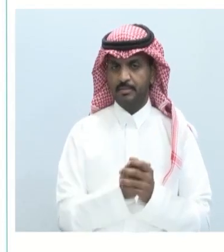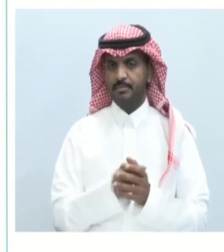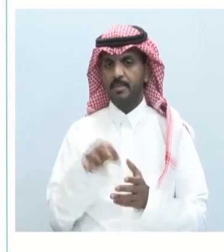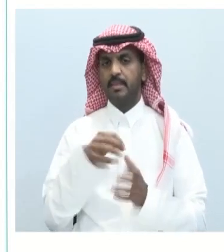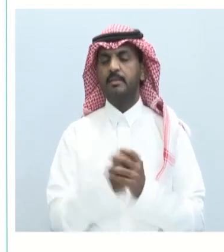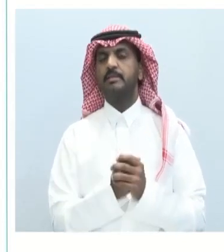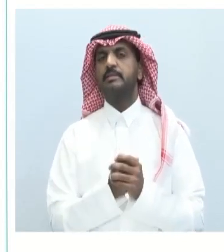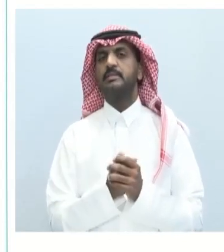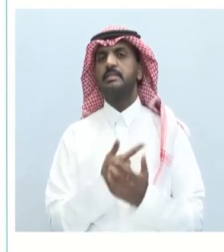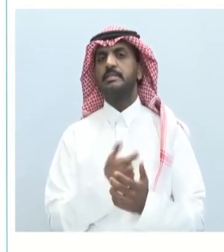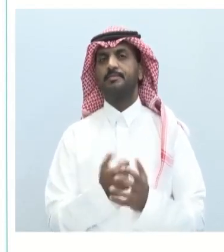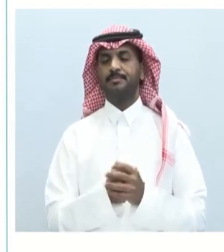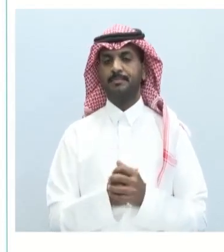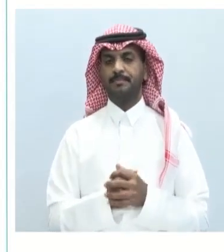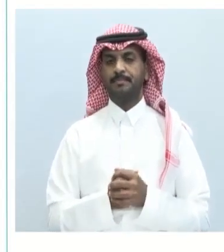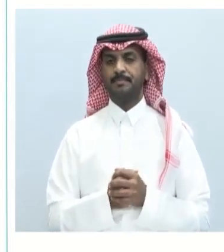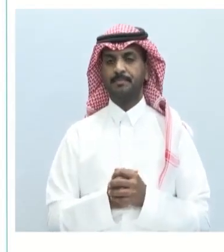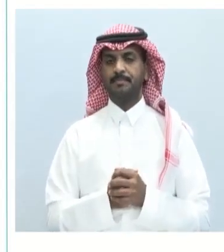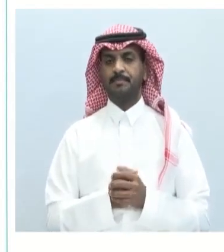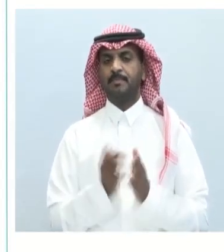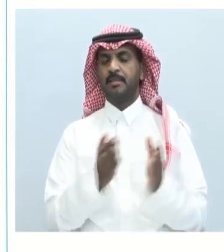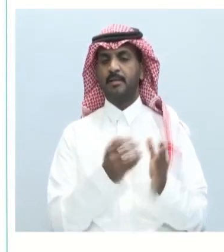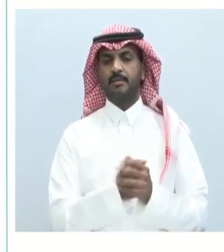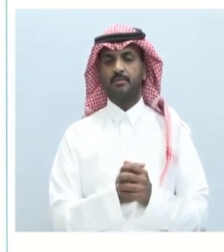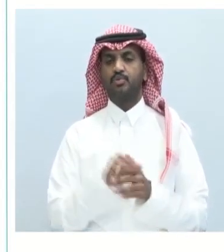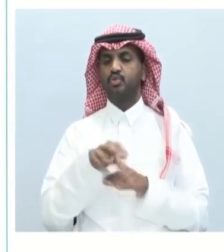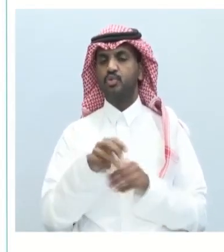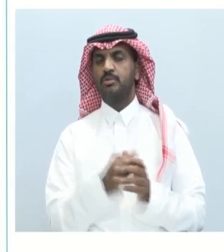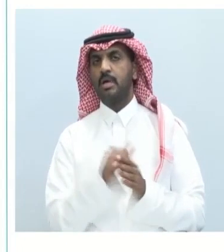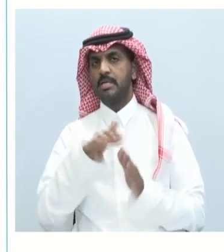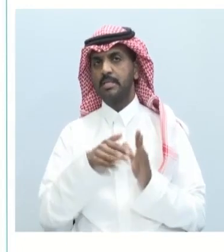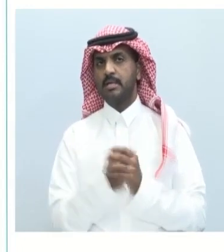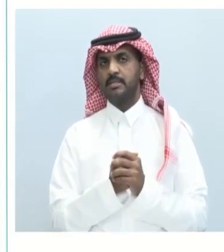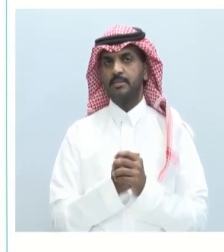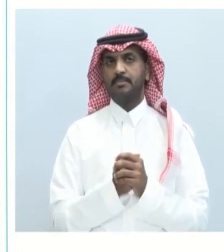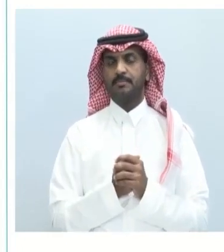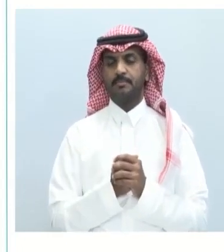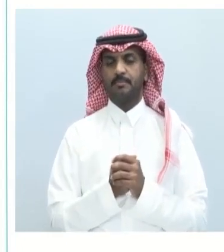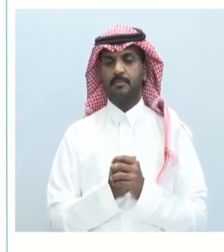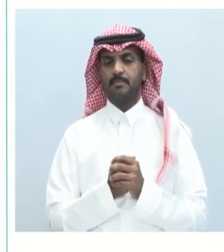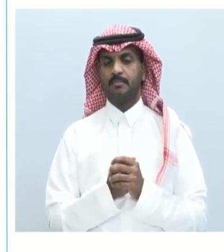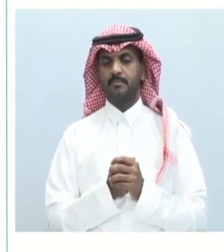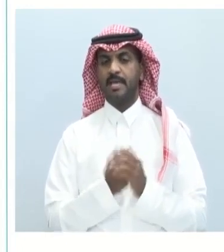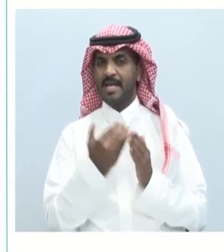الاسم على سبيل المثال بعد ذلك في جزء خصائص الحقل في اسفل